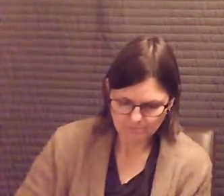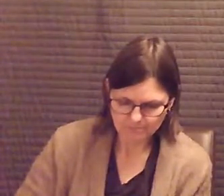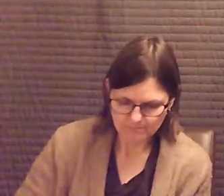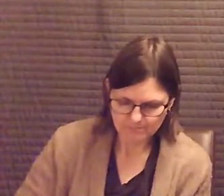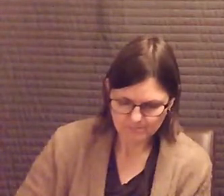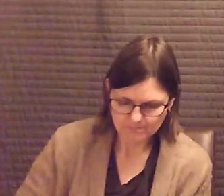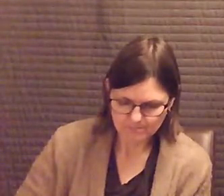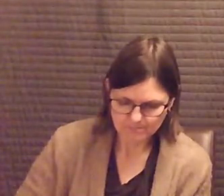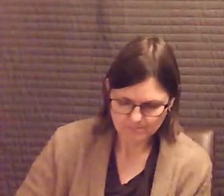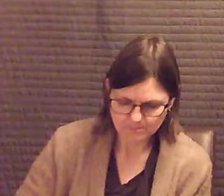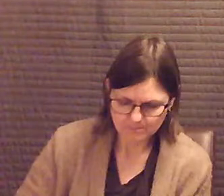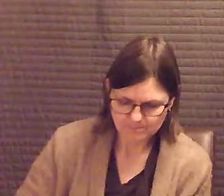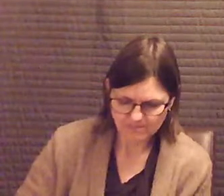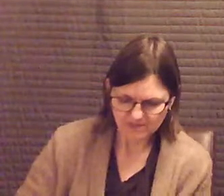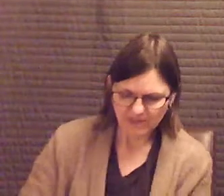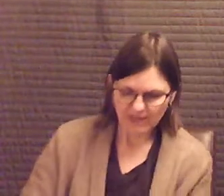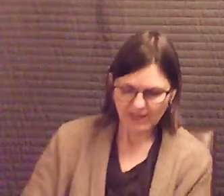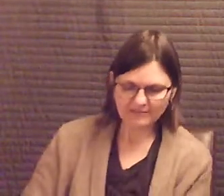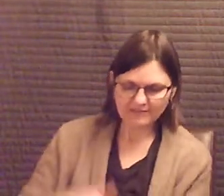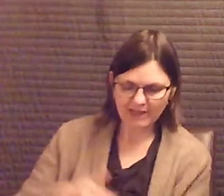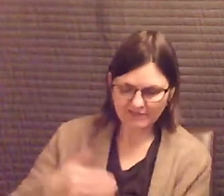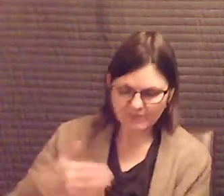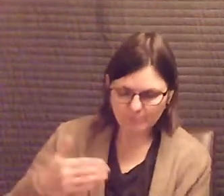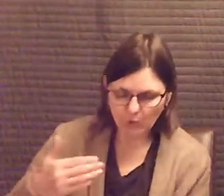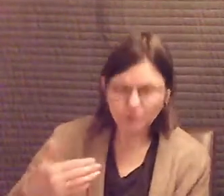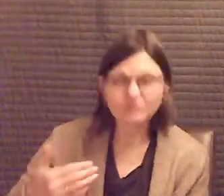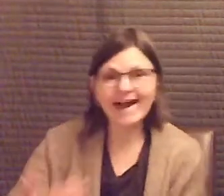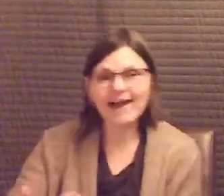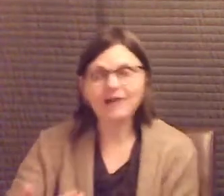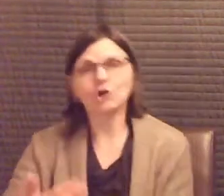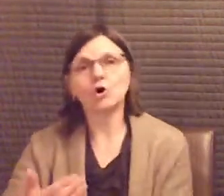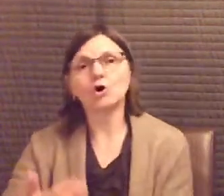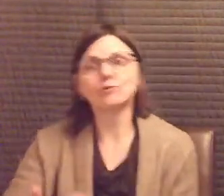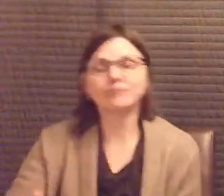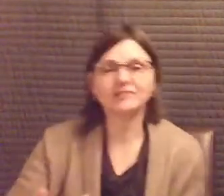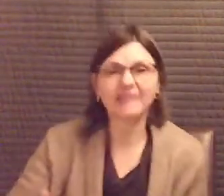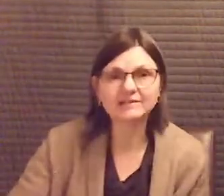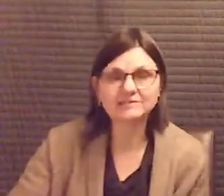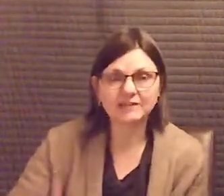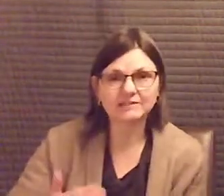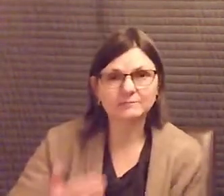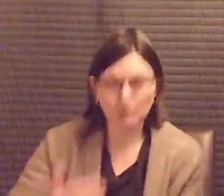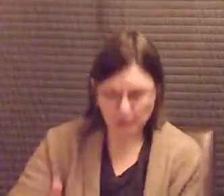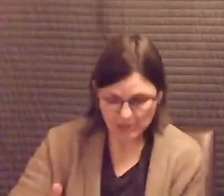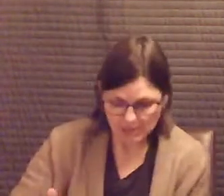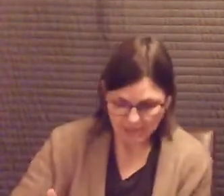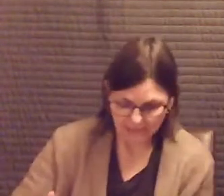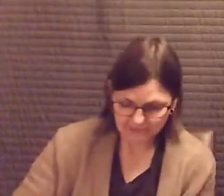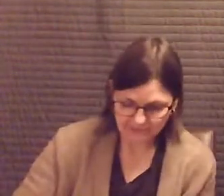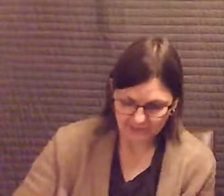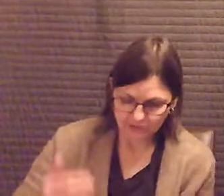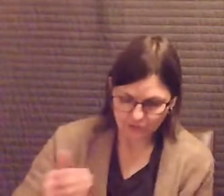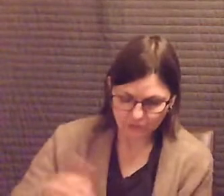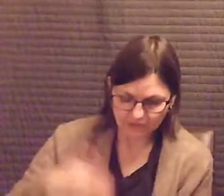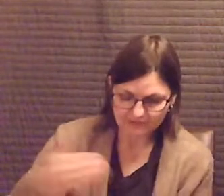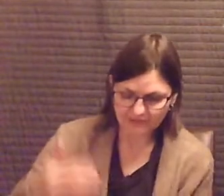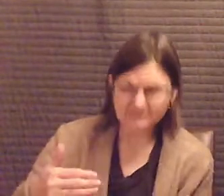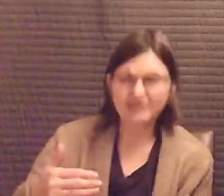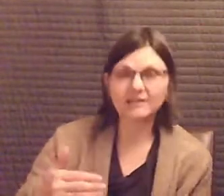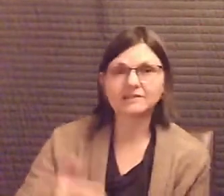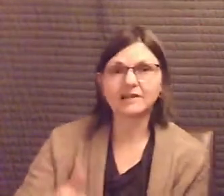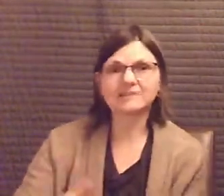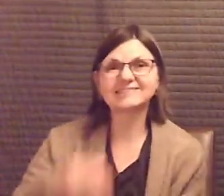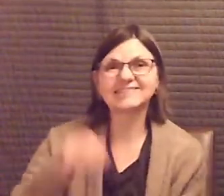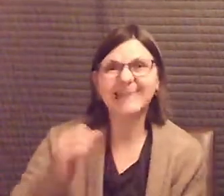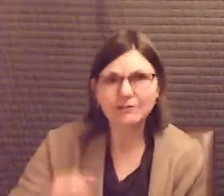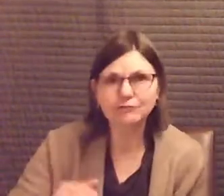duivel het is wie en zij die me ontwaken of het engels staat het mooi is dat zodat zij